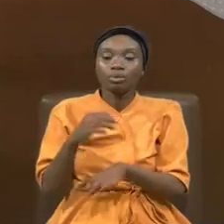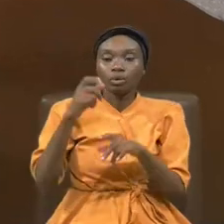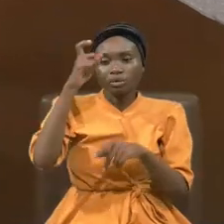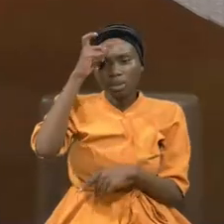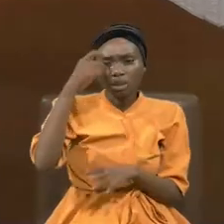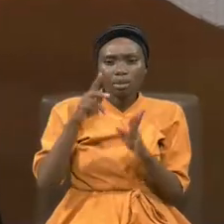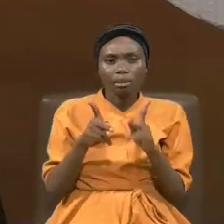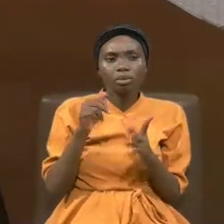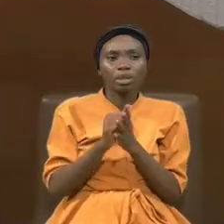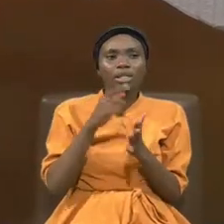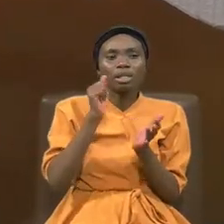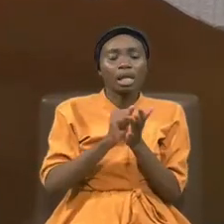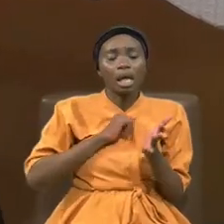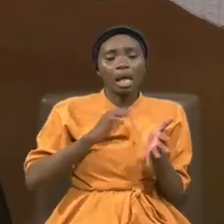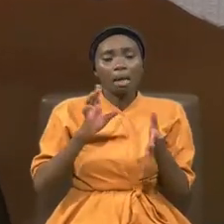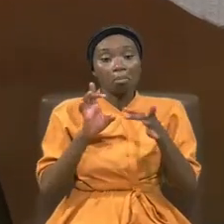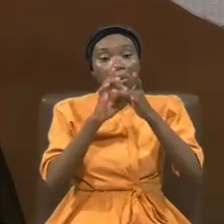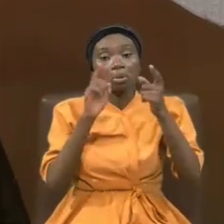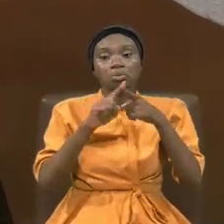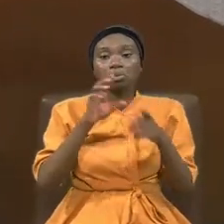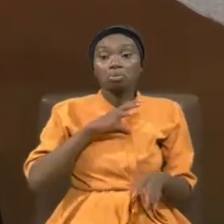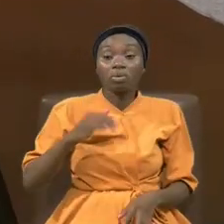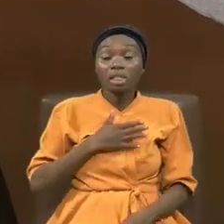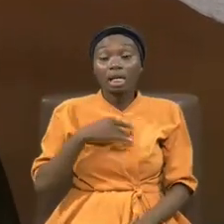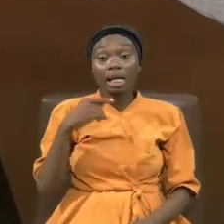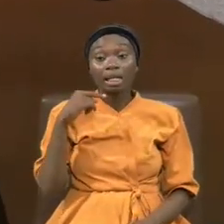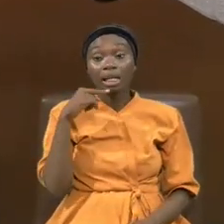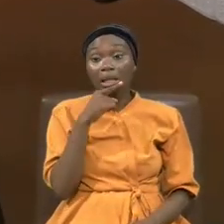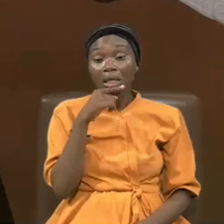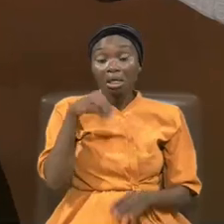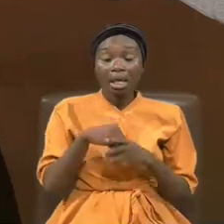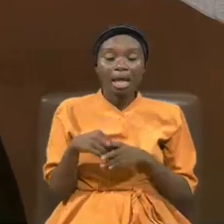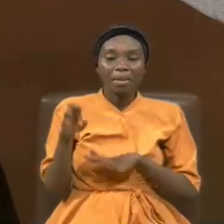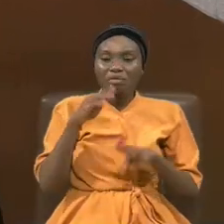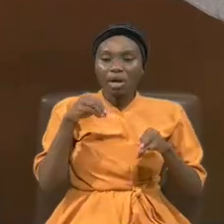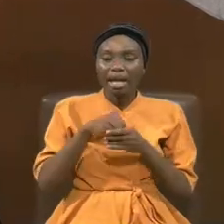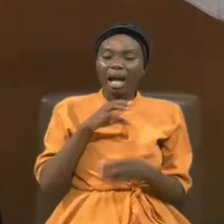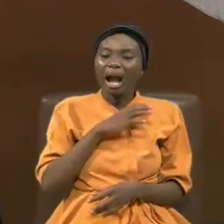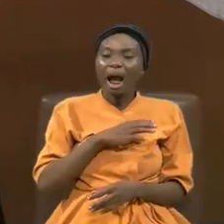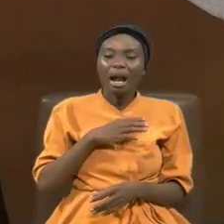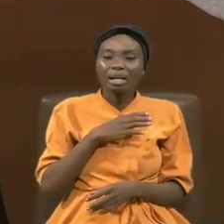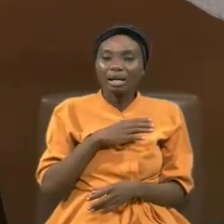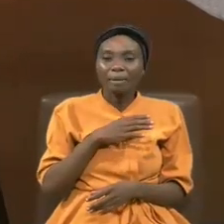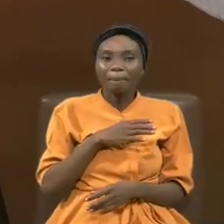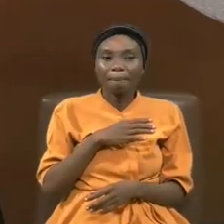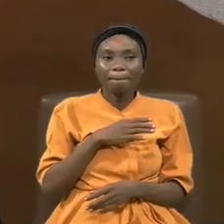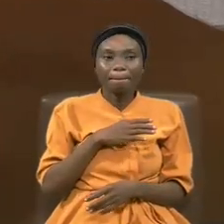disent que j'appartiens à Christ et qu'ils mentent en comportement, en caractère, ils le